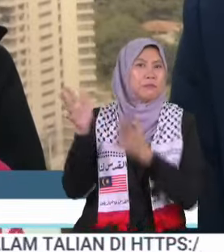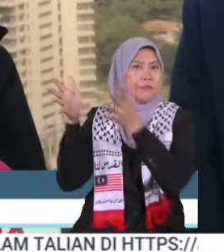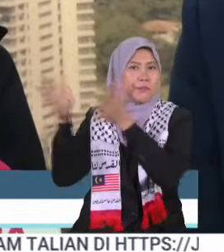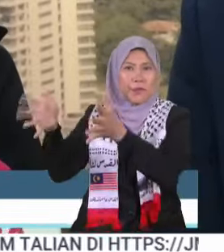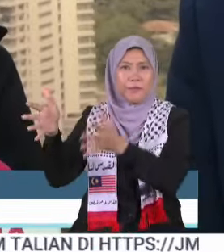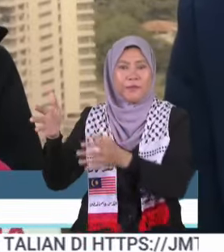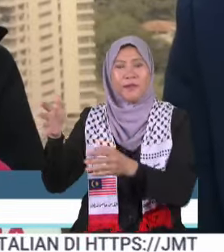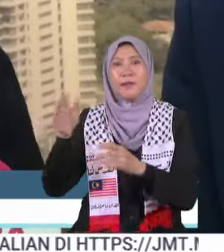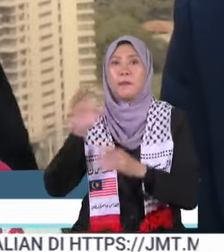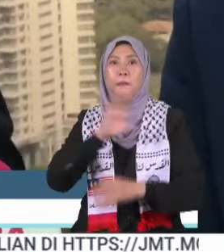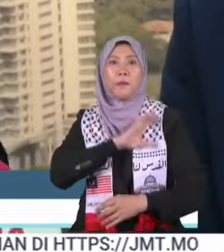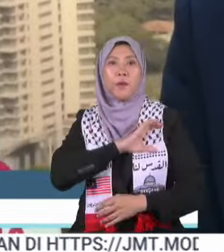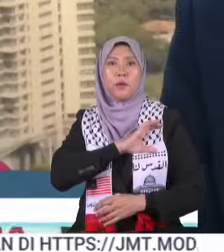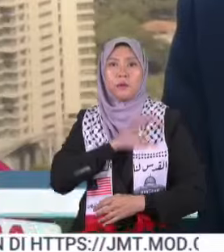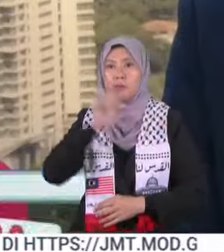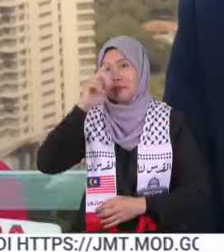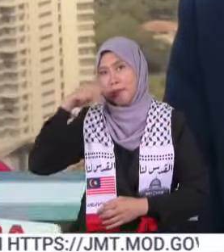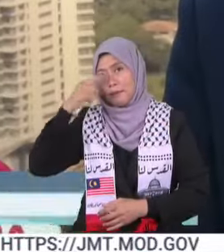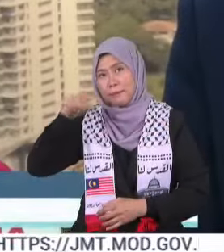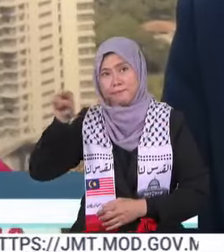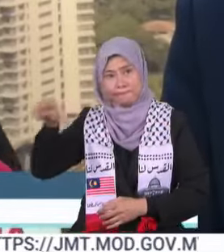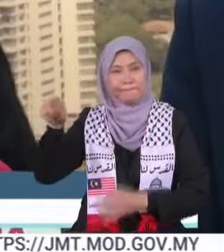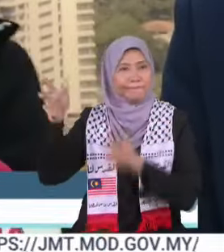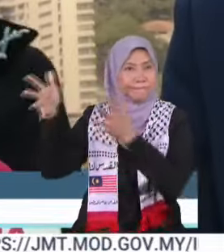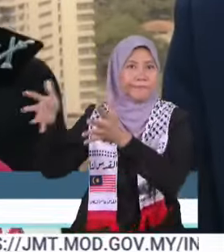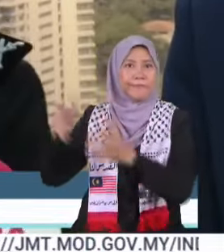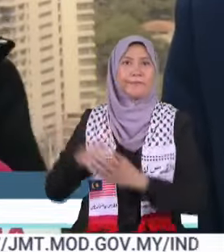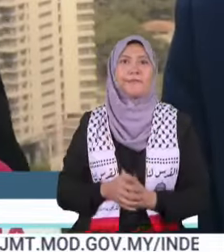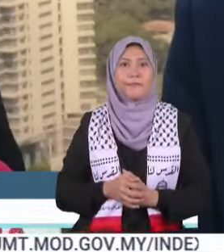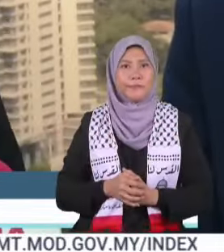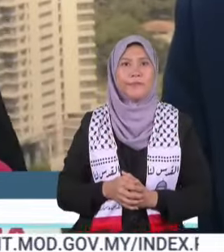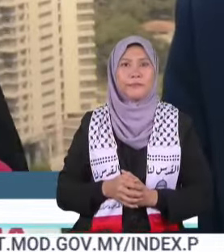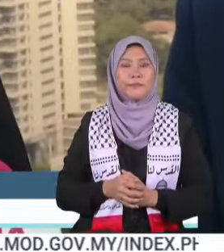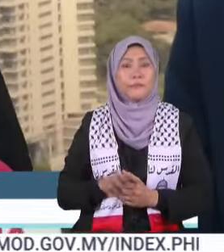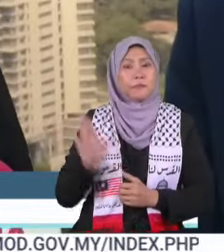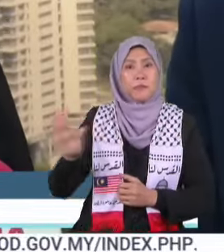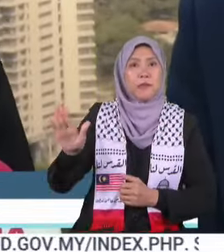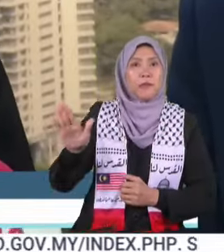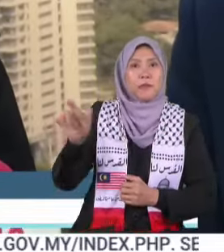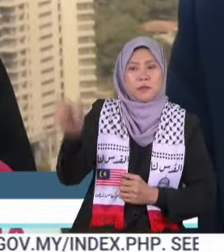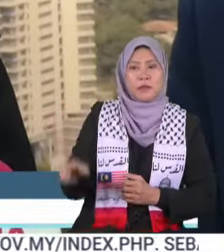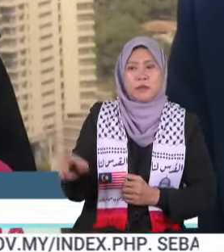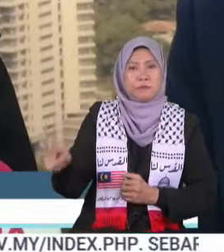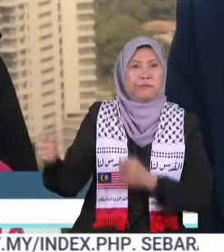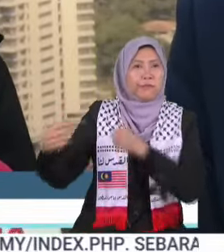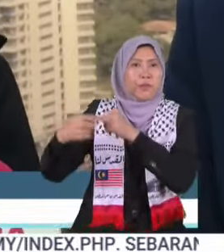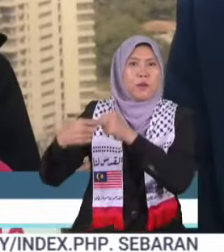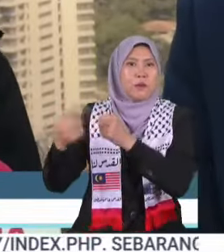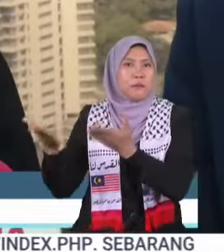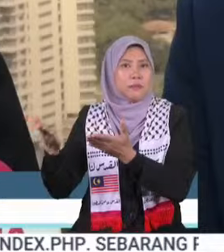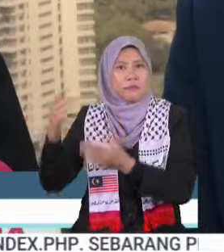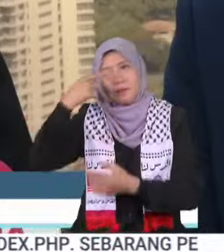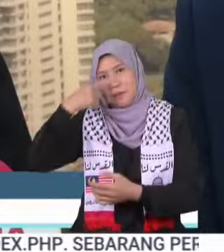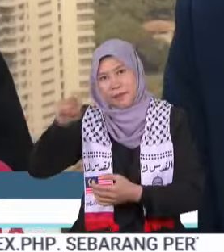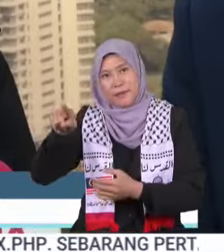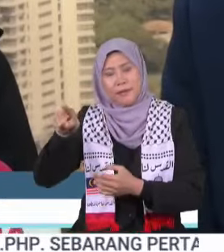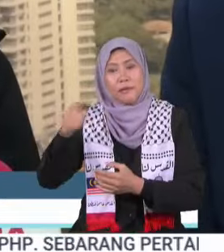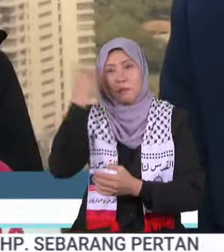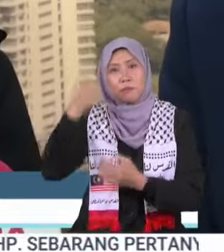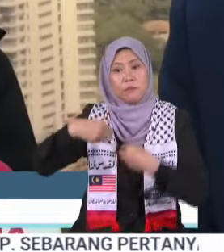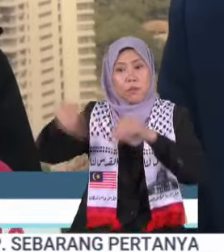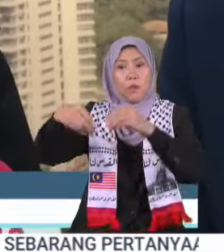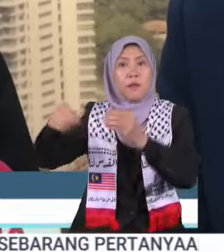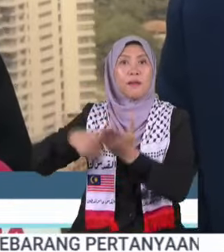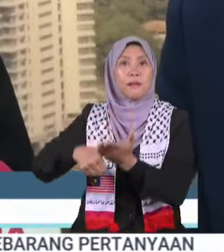diserahkan kahand Thailand dan biarlah dia menghadapi pertuduhan di Thailand atas aktiviti dadah kalau